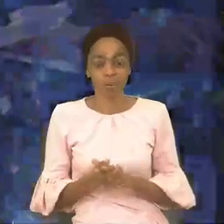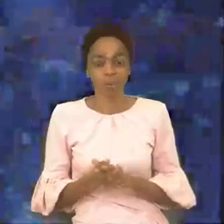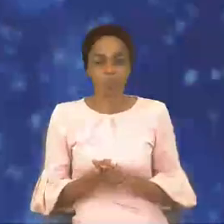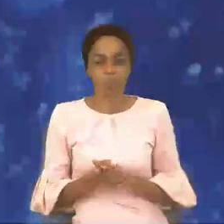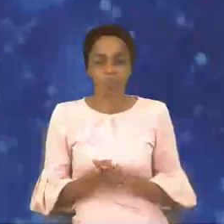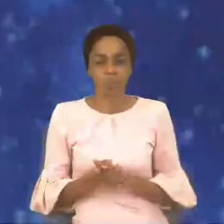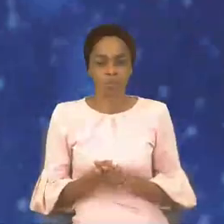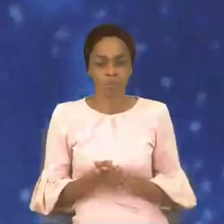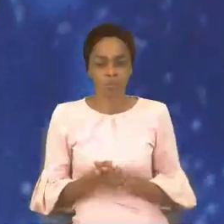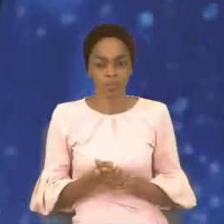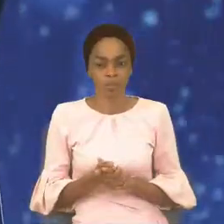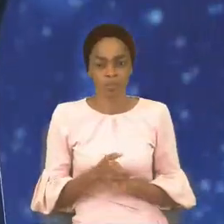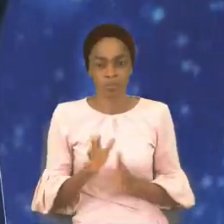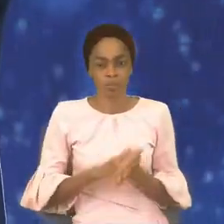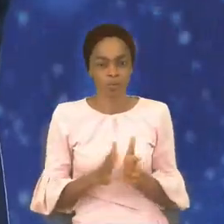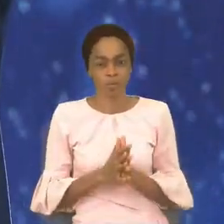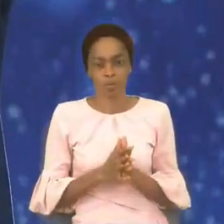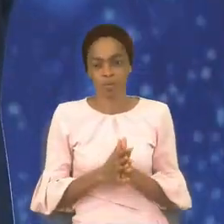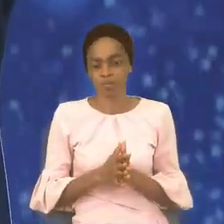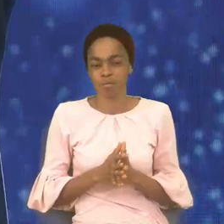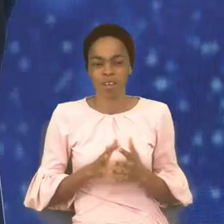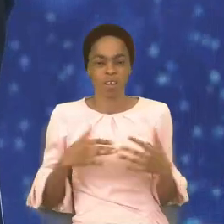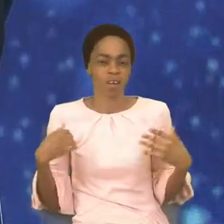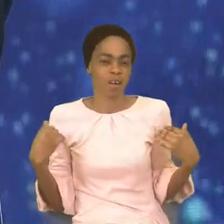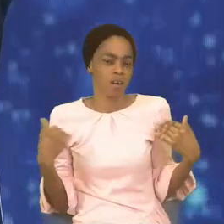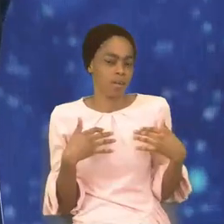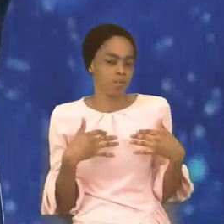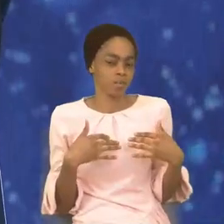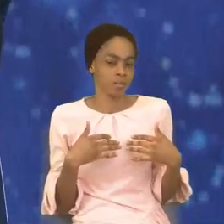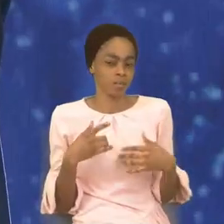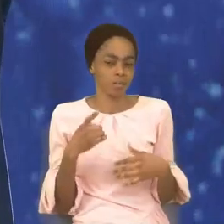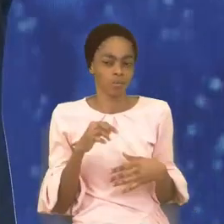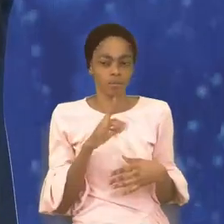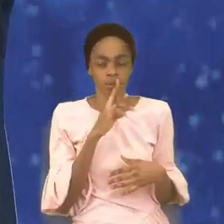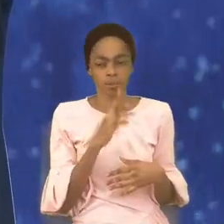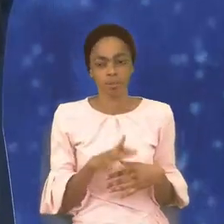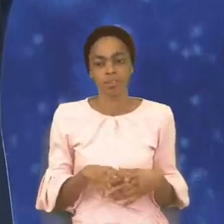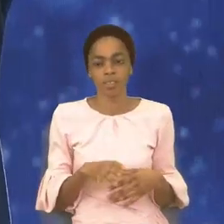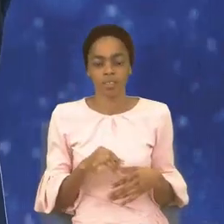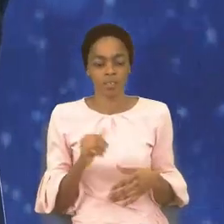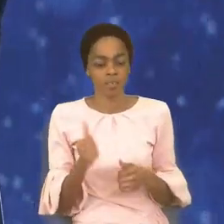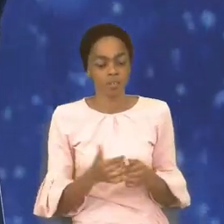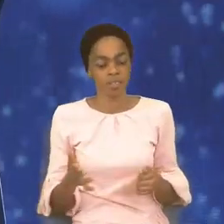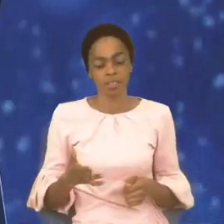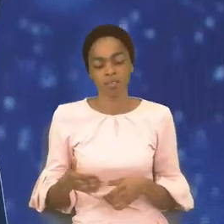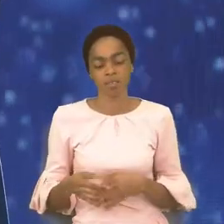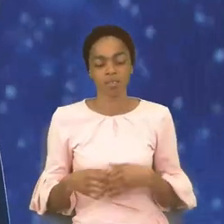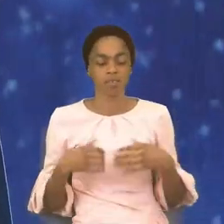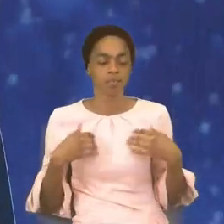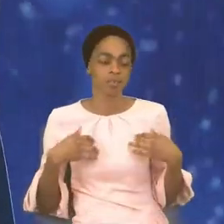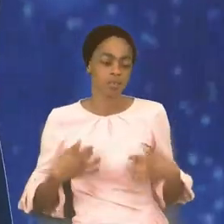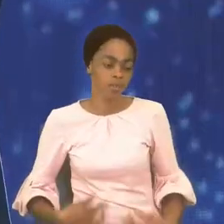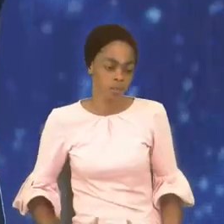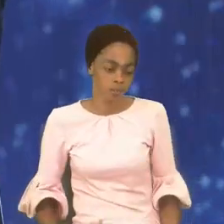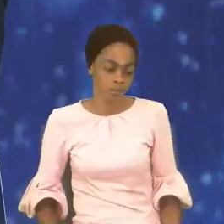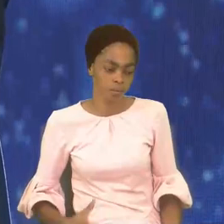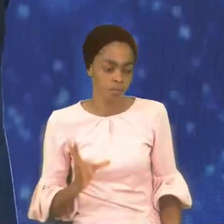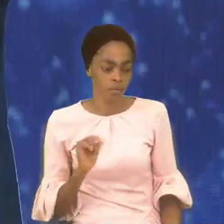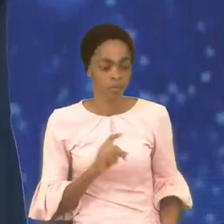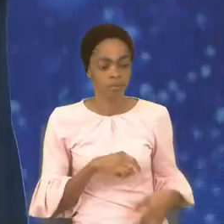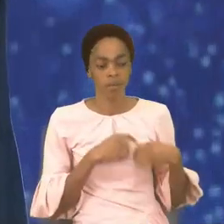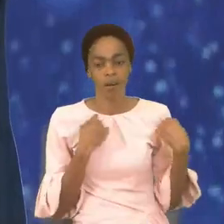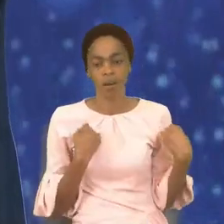Permets-moi d'utiliser le mot comme une zombie. Tu es là et tout est complètement baissé. Pas de